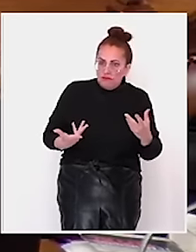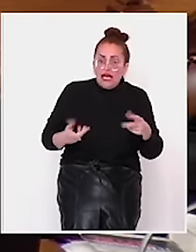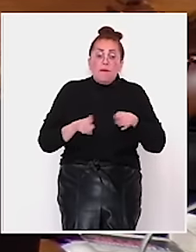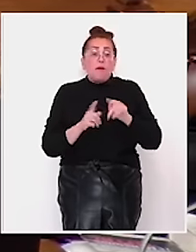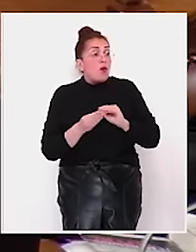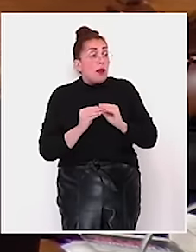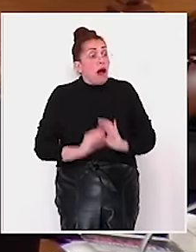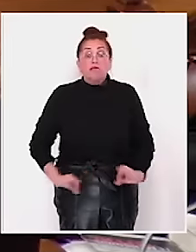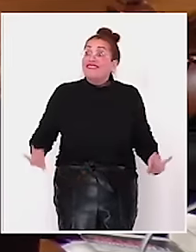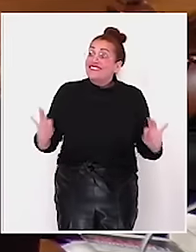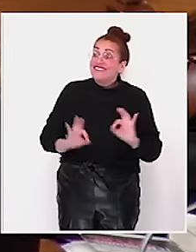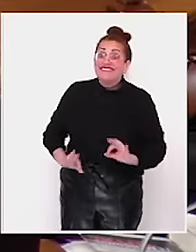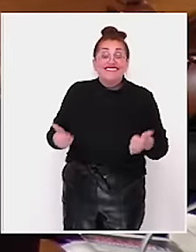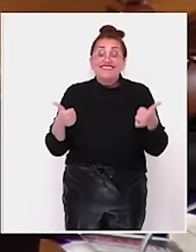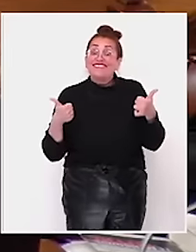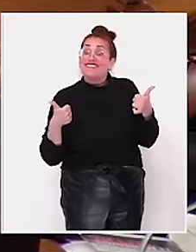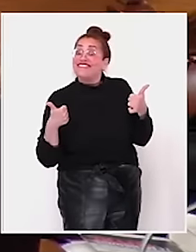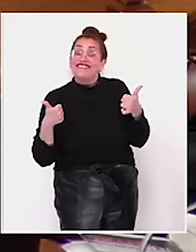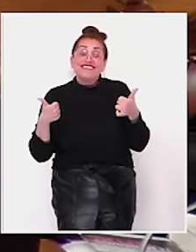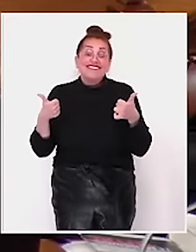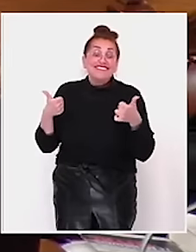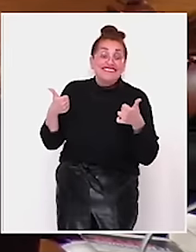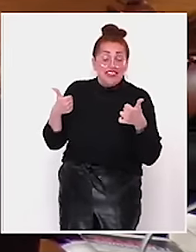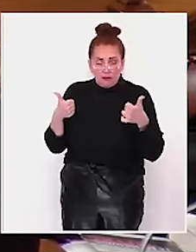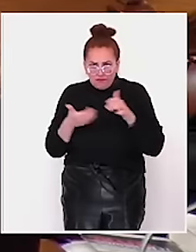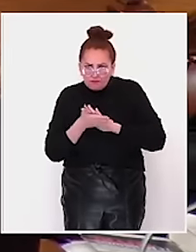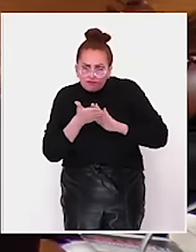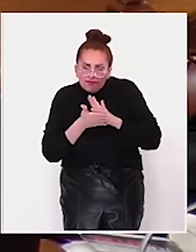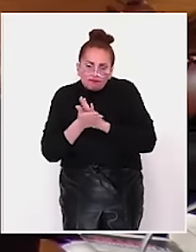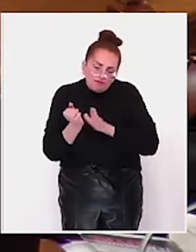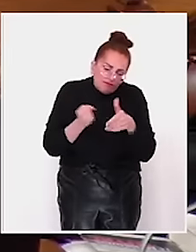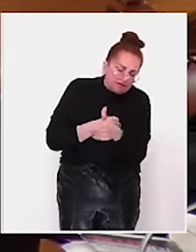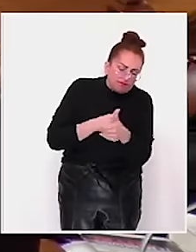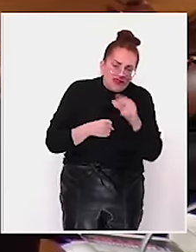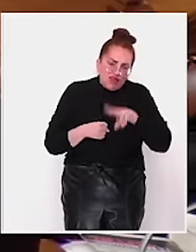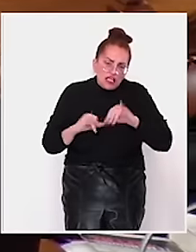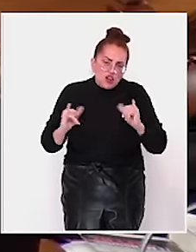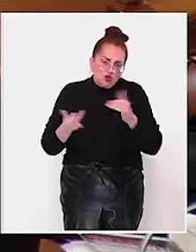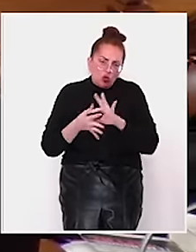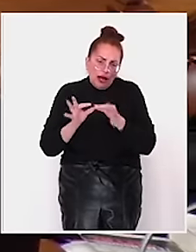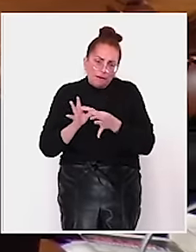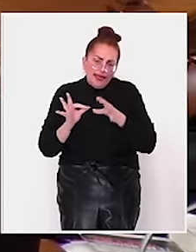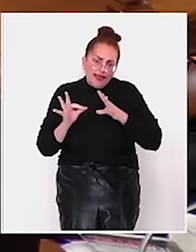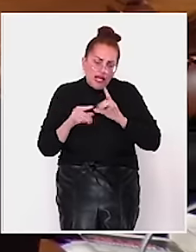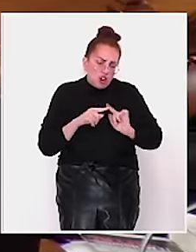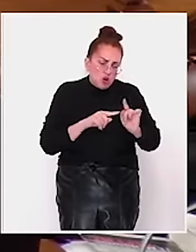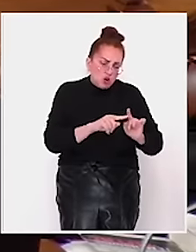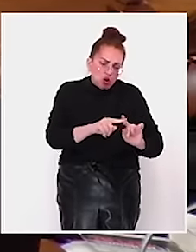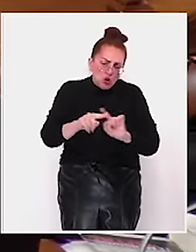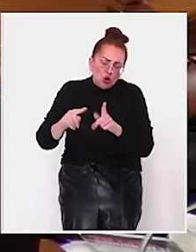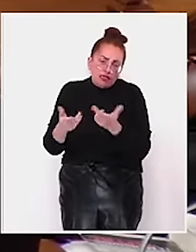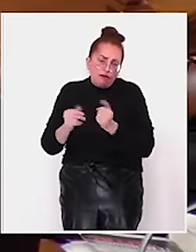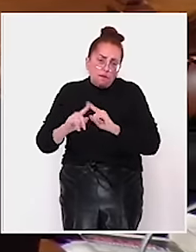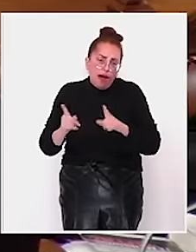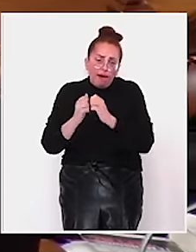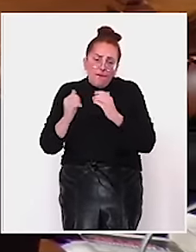comme si c'était chouette, comme si c'était que la fête. Et ça ne sera pas que la fête. Il y a plein de saloperies autour de l'organisation des JO. Il y a des sans-domicile